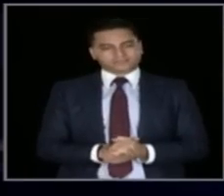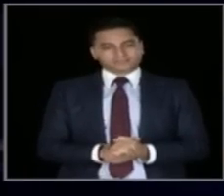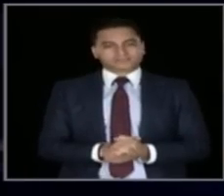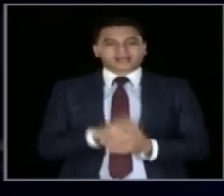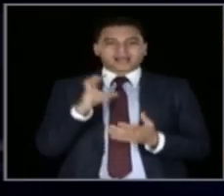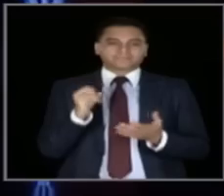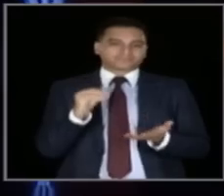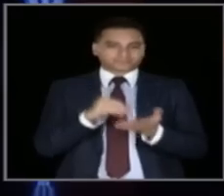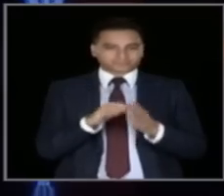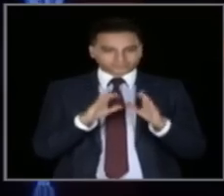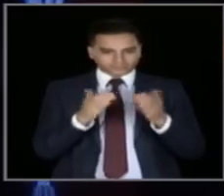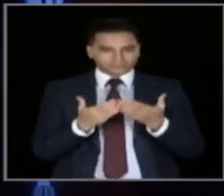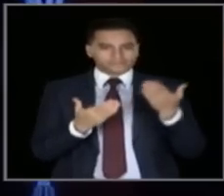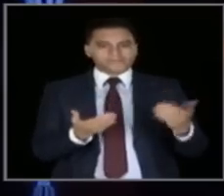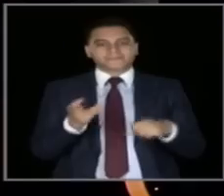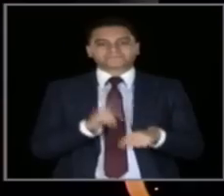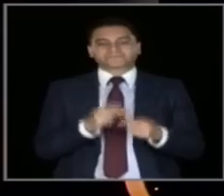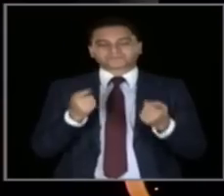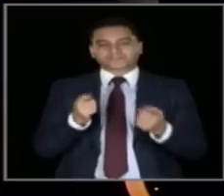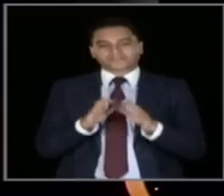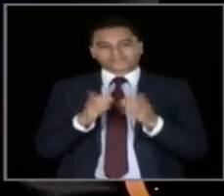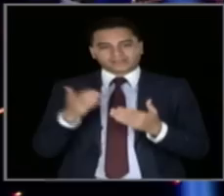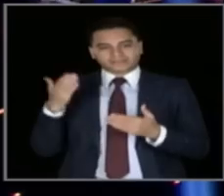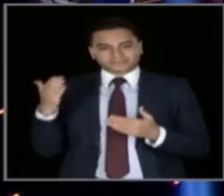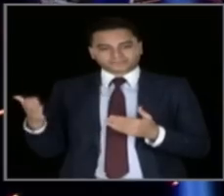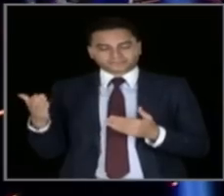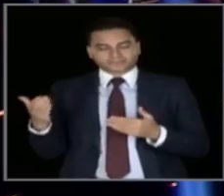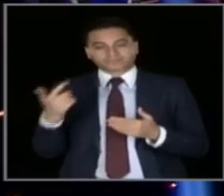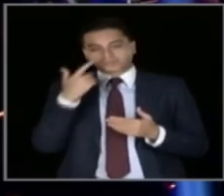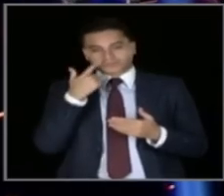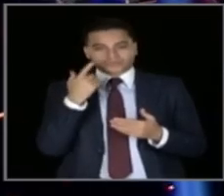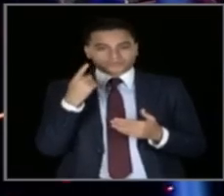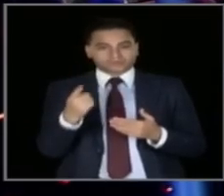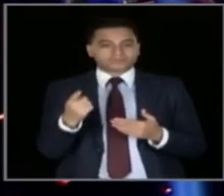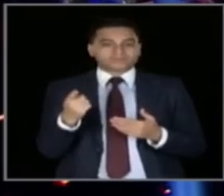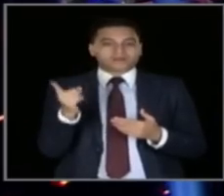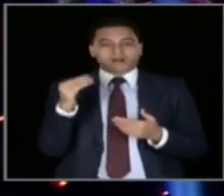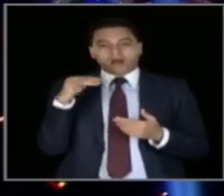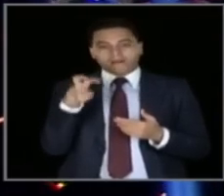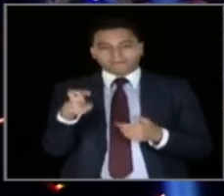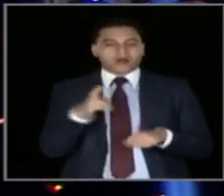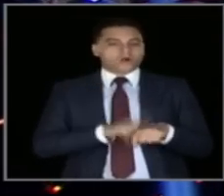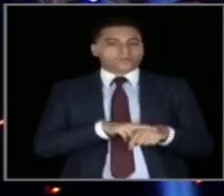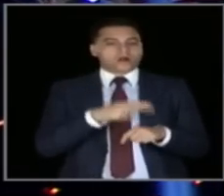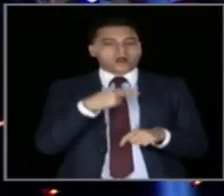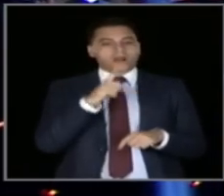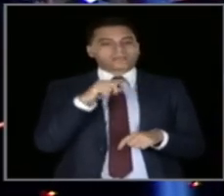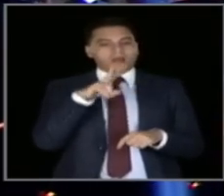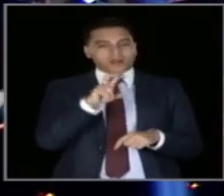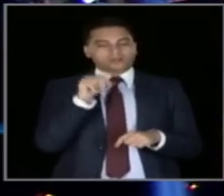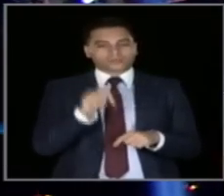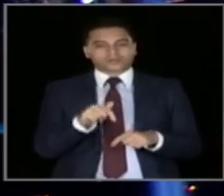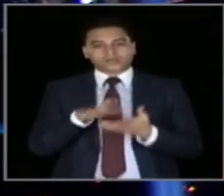25 العراب، مفيش نقط. الهكسوس عبد الله ورحمة، رحمة وعبد الله.